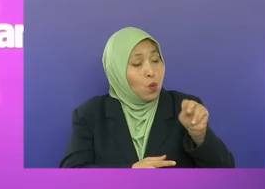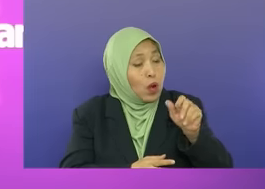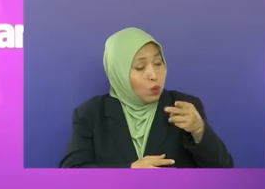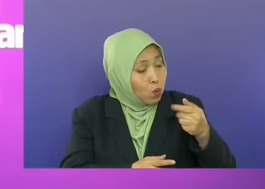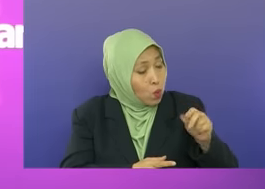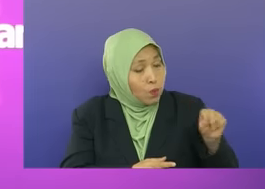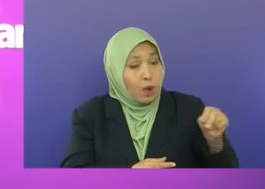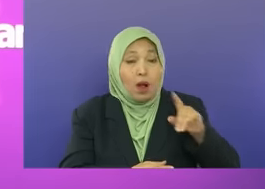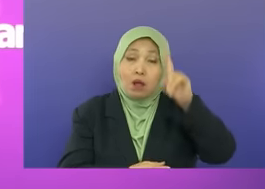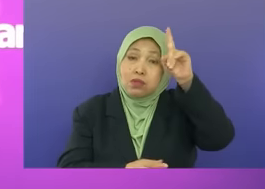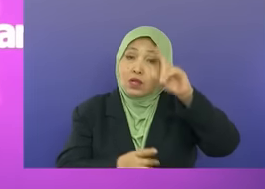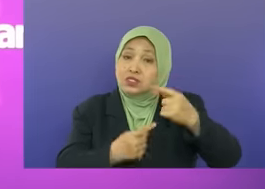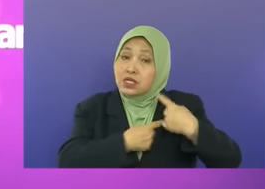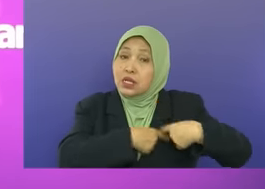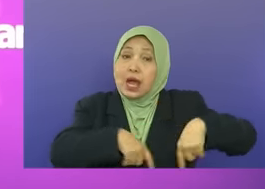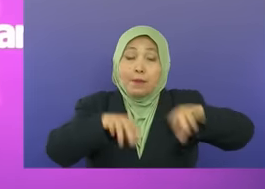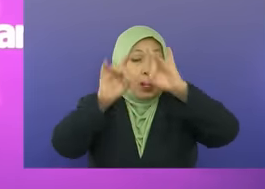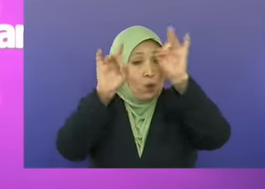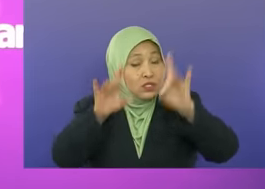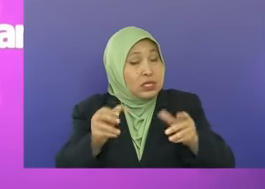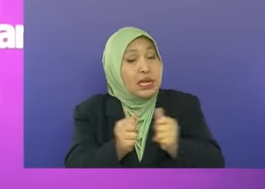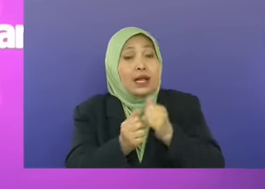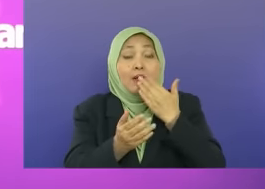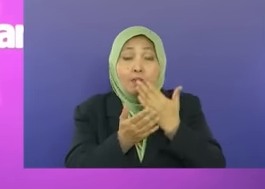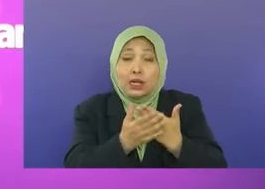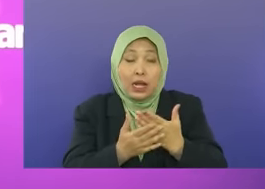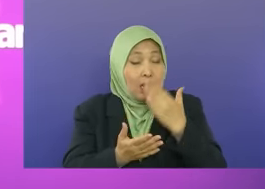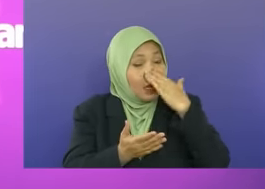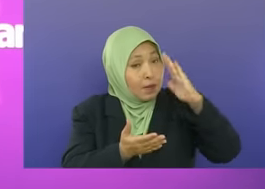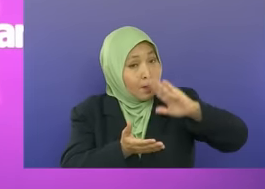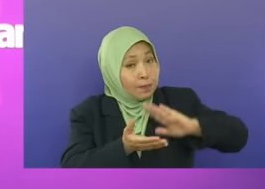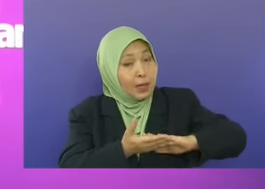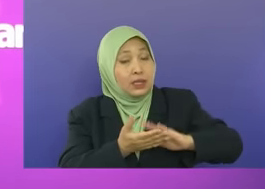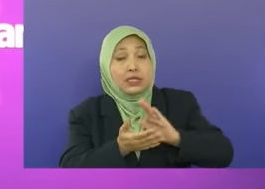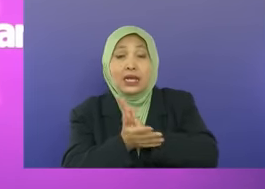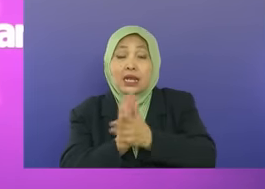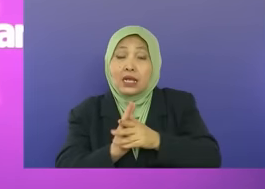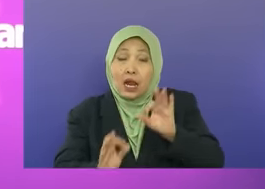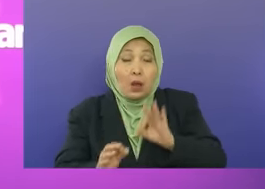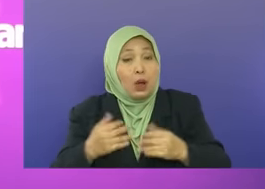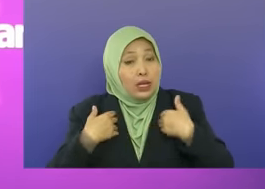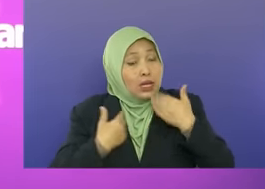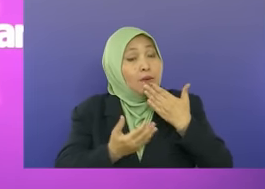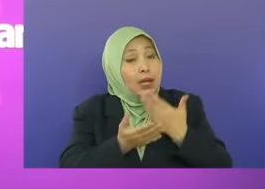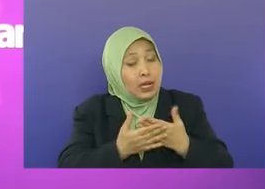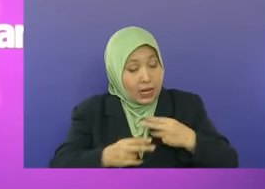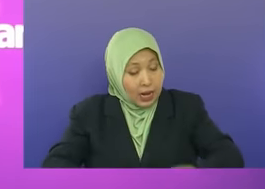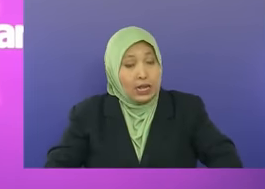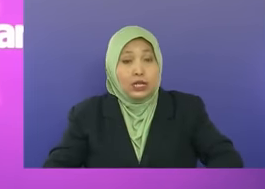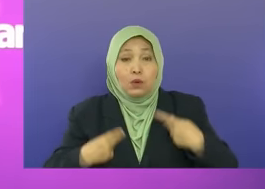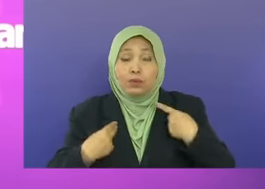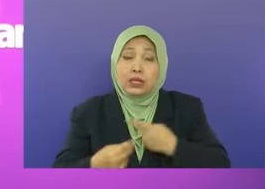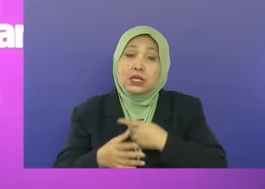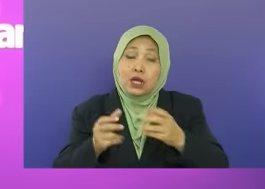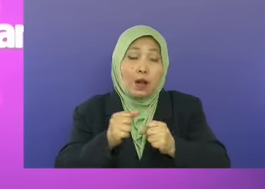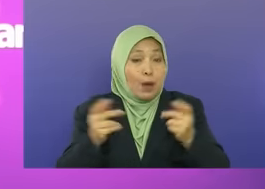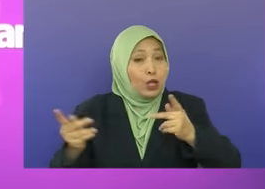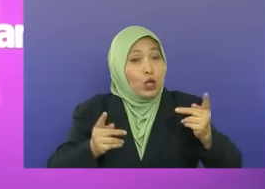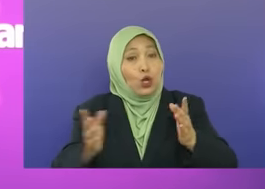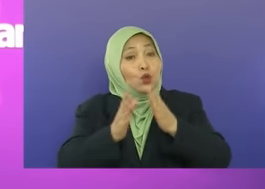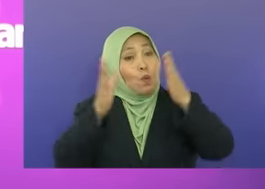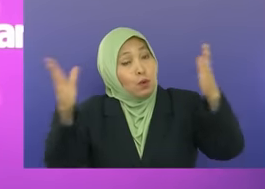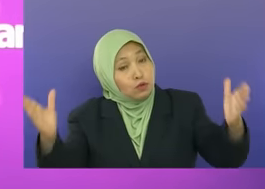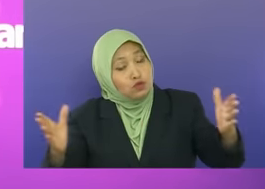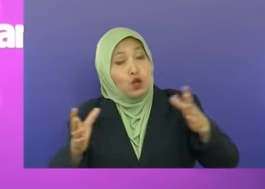hukum Allah menguji kita ini dengan kebaikan dan juga keburukan Jadi kalau ada kebaikan dalam hidup kita kita dapat kereta besar